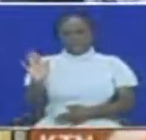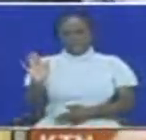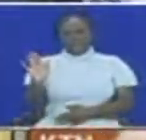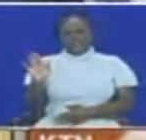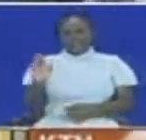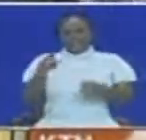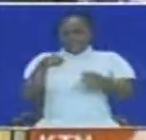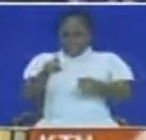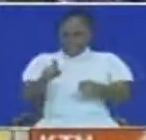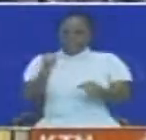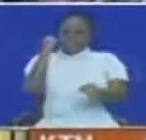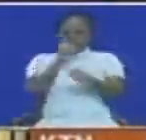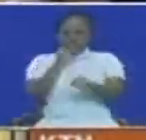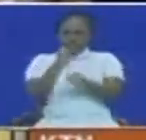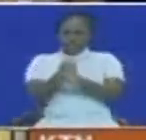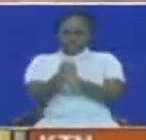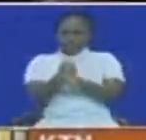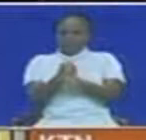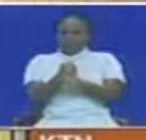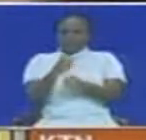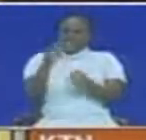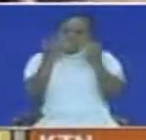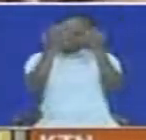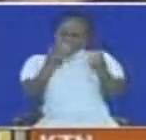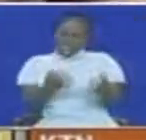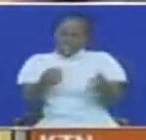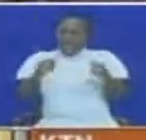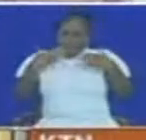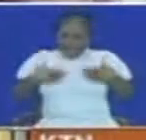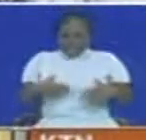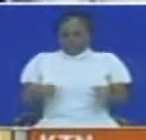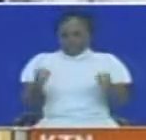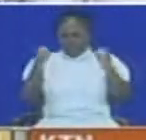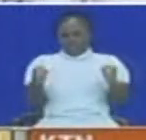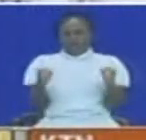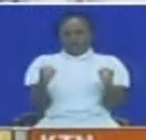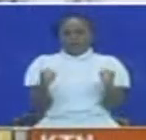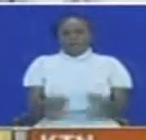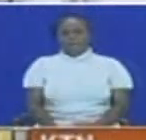Alimradi hii huwa ni kazi ya sulubu inayomhitaji mtu kujikakamua.